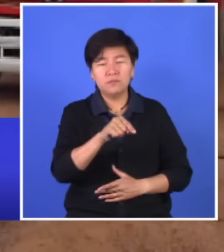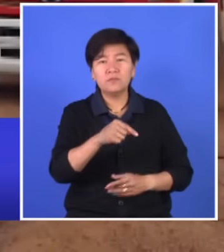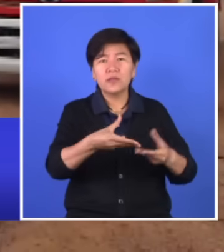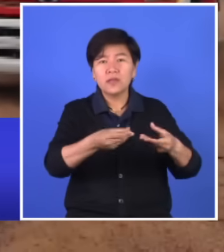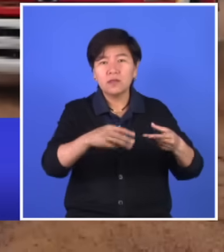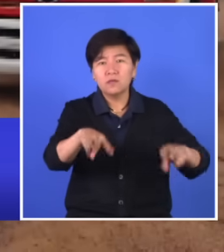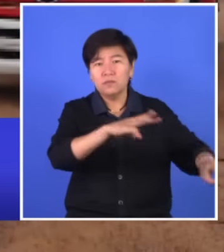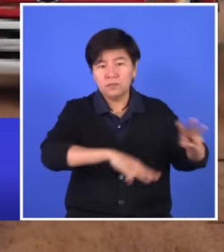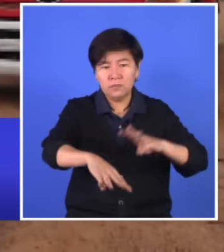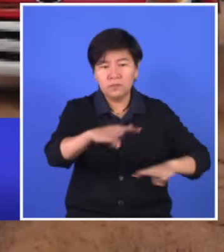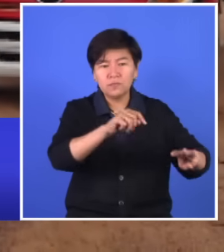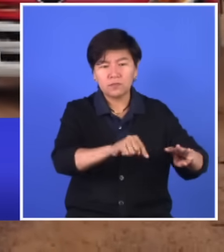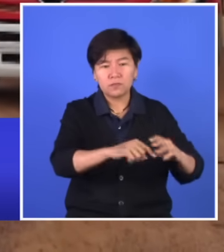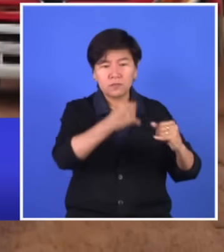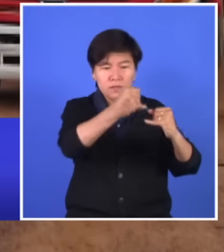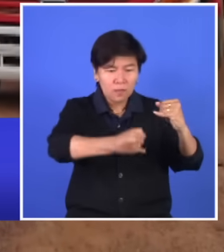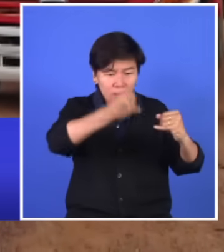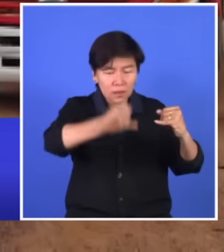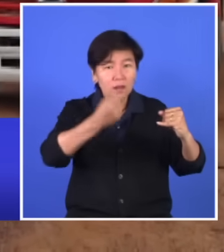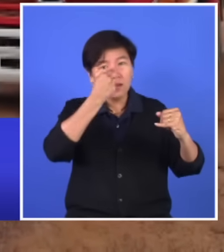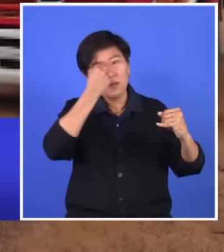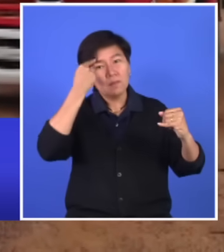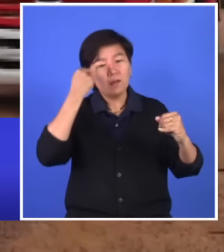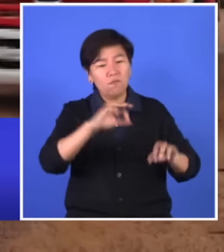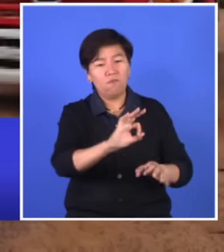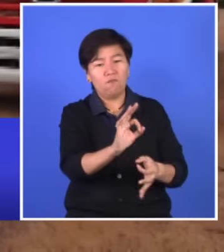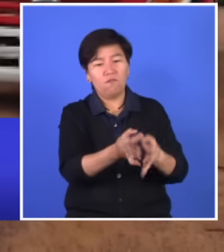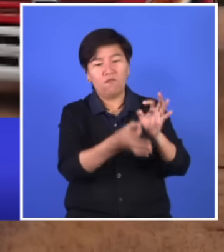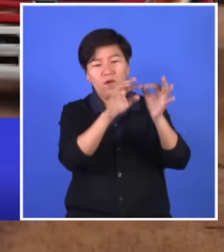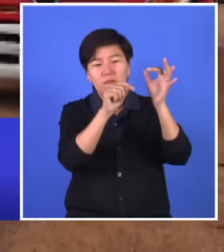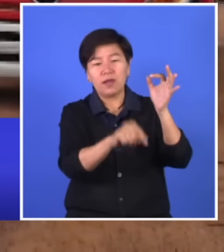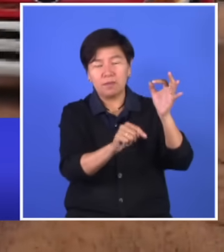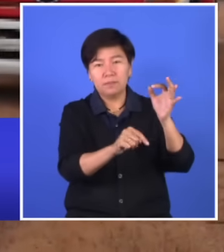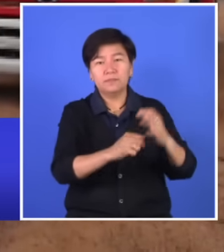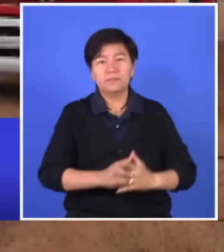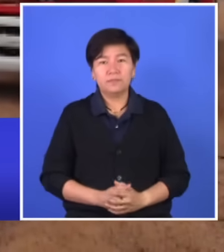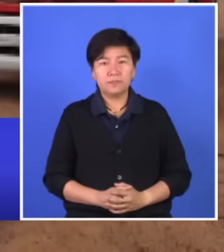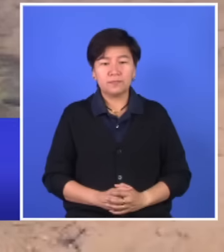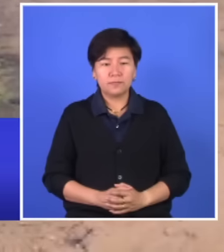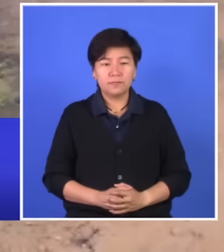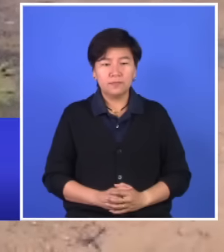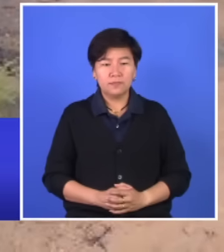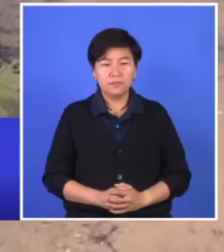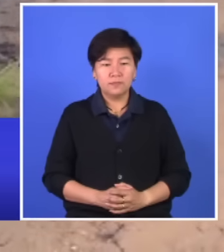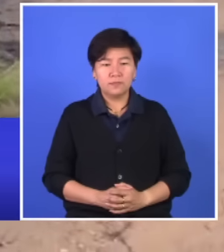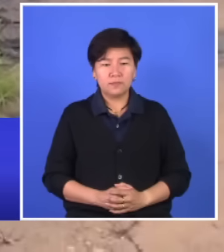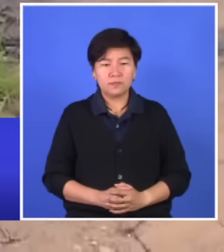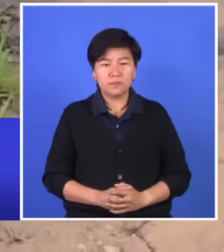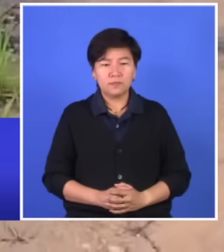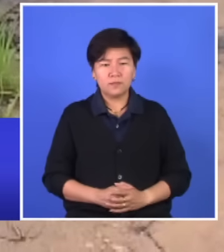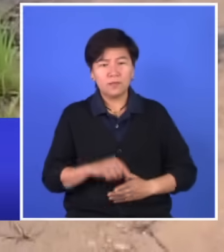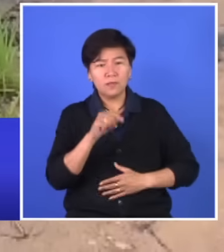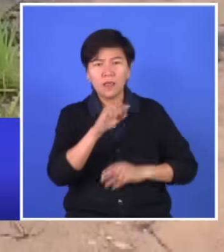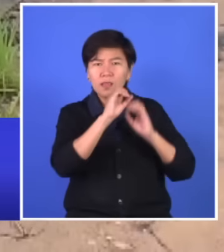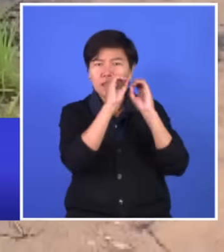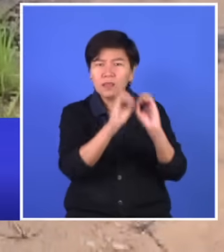ลุกไหม้กองสายเคเบิลเก่าเป็นสายเคเบิลเก่าของโครงการนำสายไฟลงดินในเขตเมืองพัทยาซึ่งก็ไม่ทราบว่าใครเอาไป